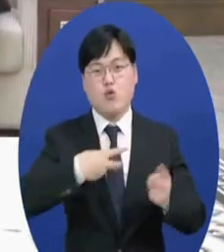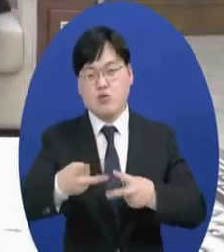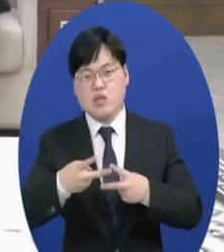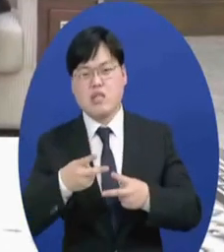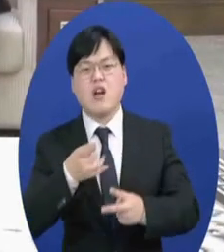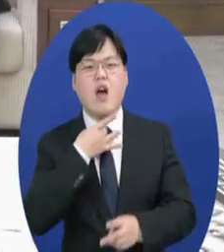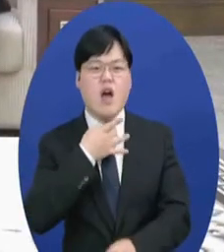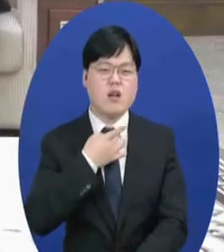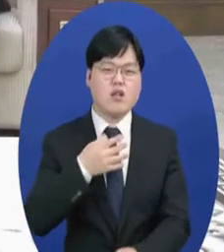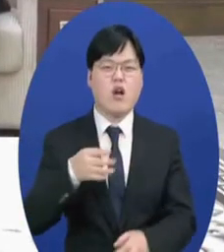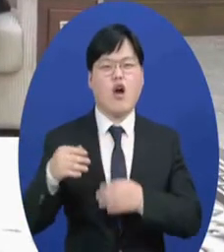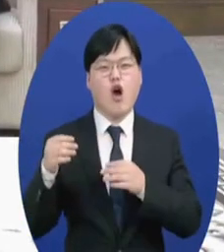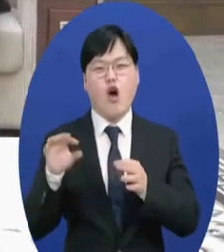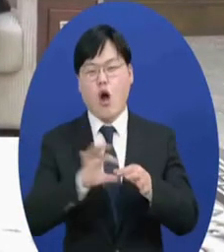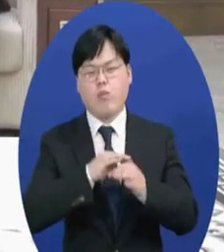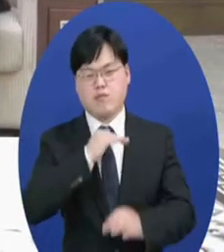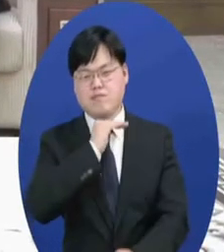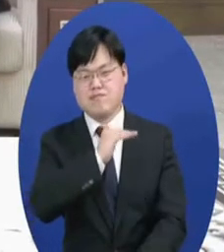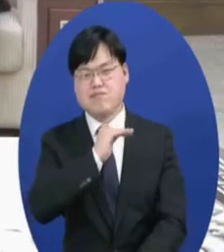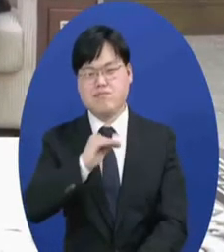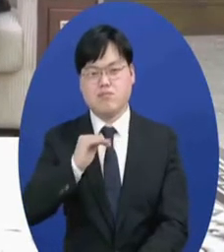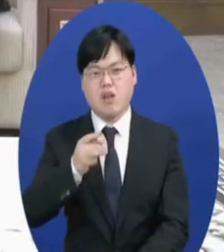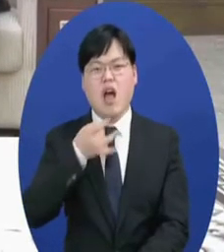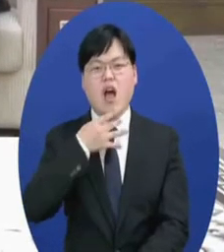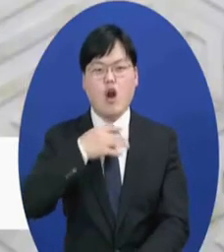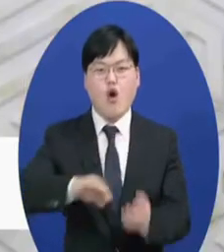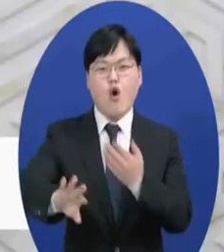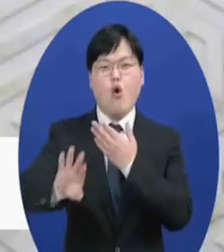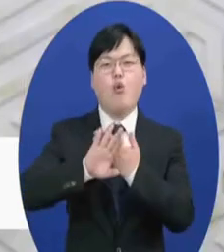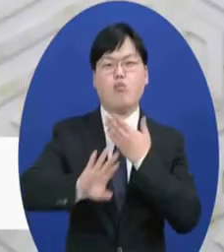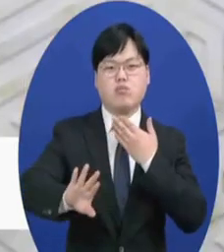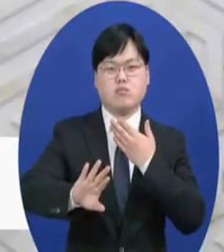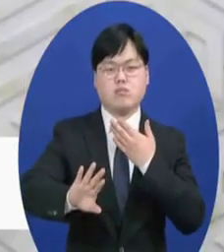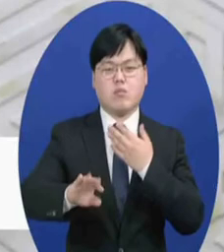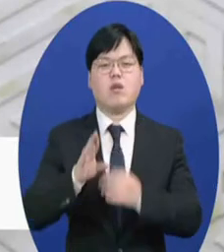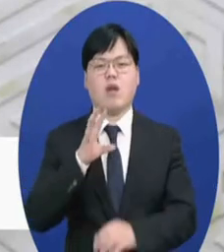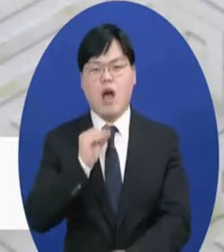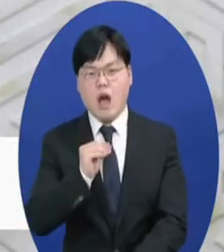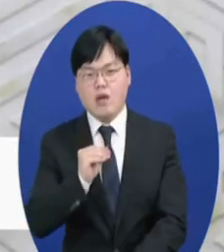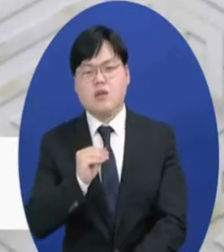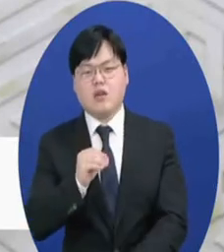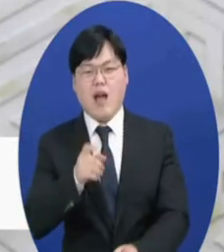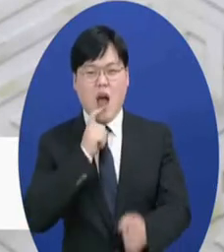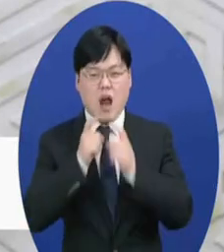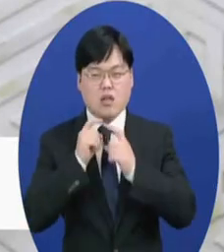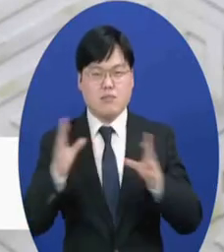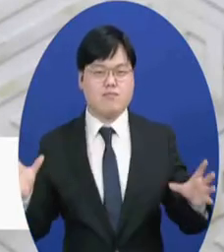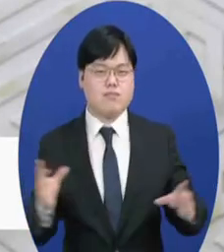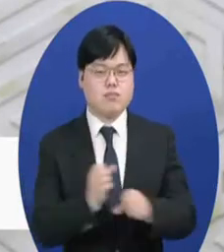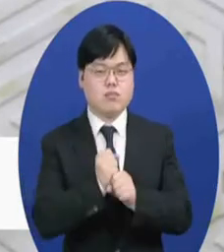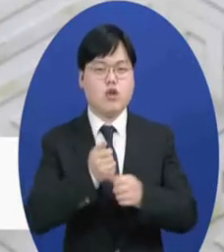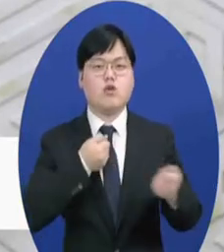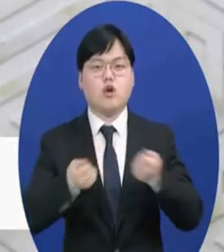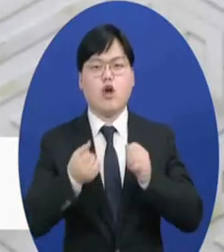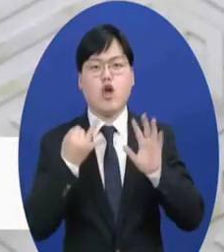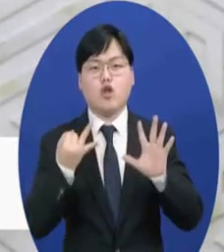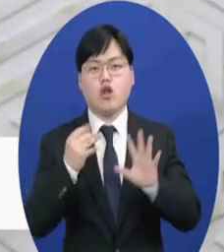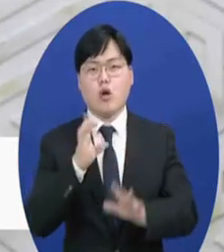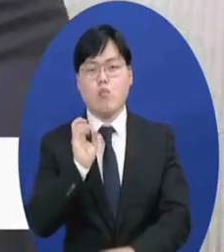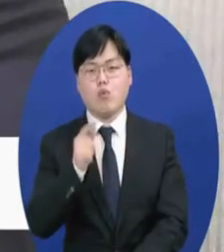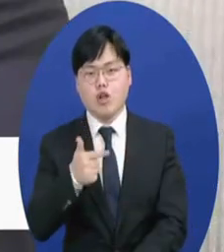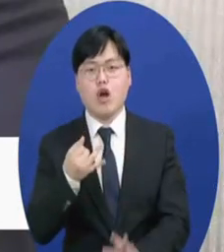хэрэглэх, архитан согтууралтад тэмцэх, архитан согтуурахаас урьдчилан сэргийлэх үйл ажиллагаатай холбогдсон харилцааг цогц байдлаар зохицуулахар 7